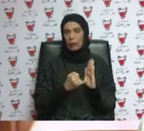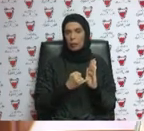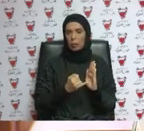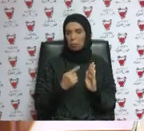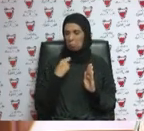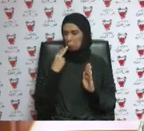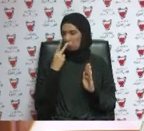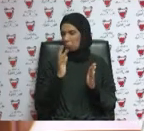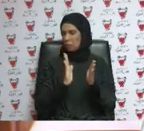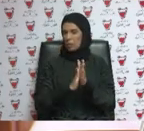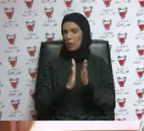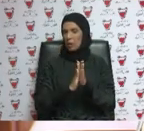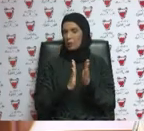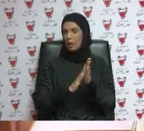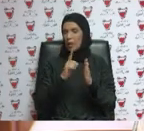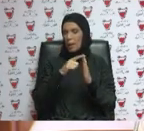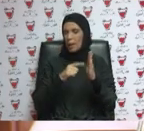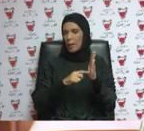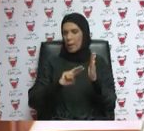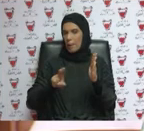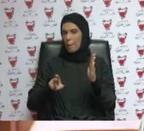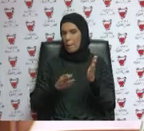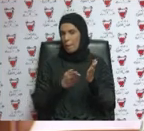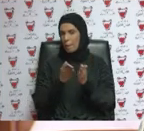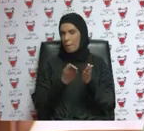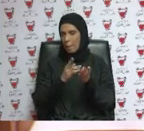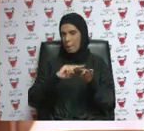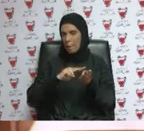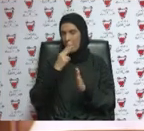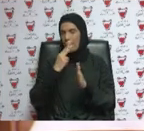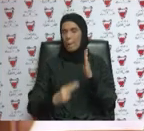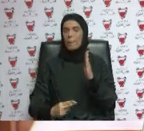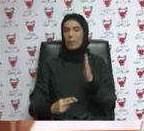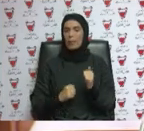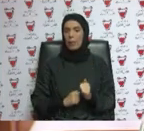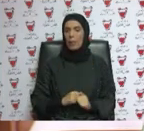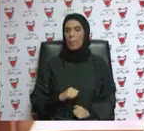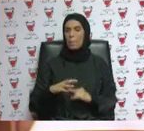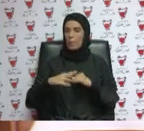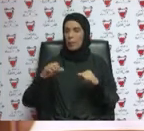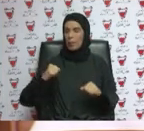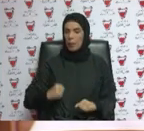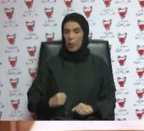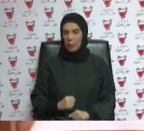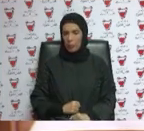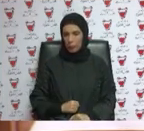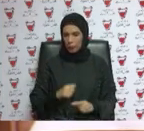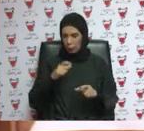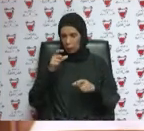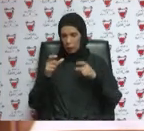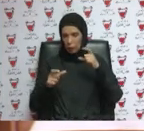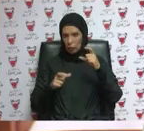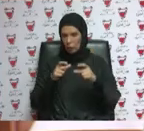والإشادات بطبيعة التشريعات والإجراءات التشريعية التي صدرت من مملكة البحرين. المتابع لها